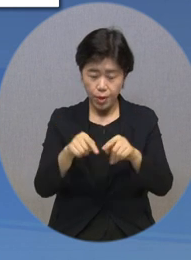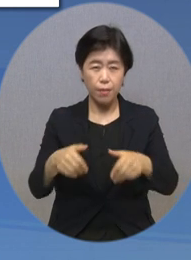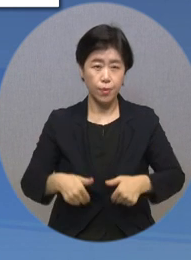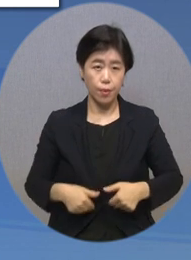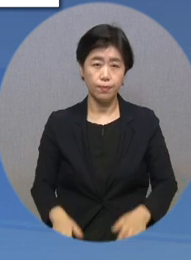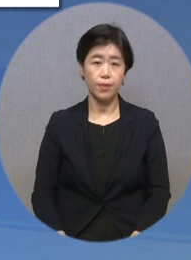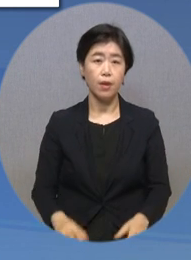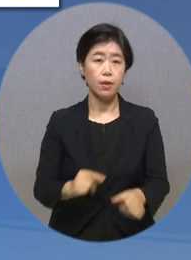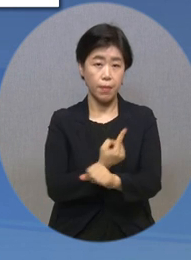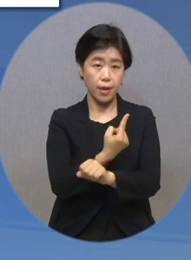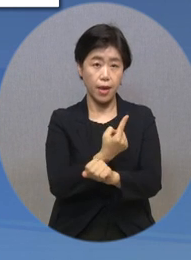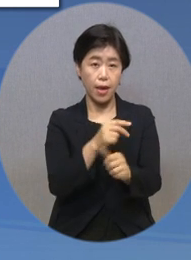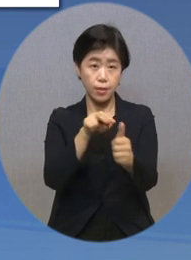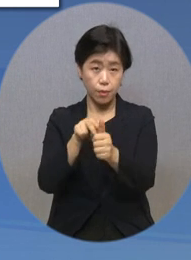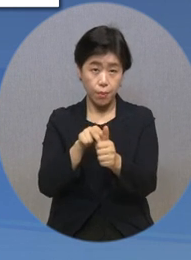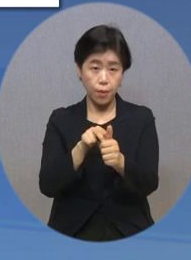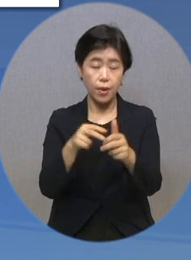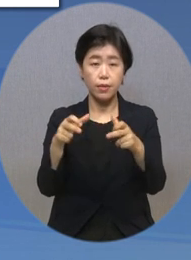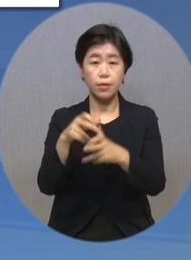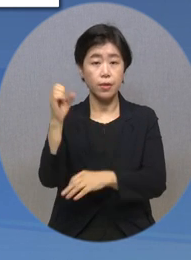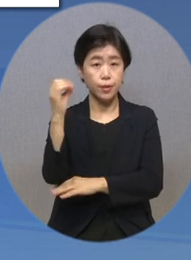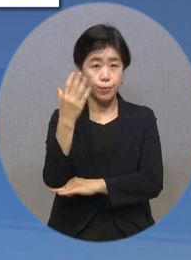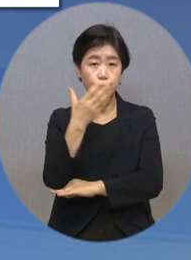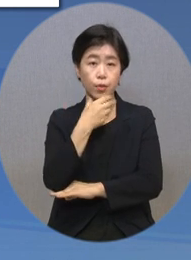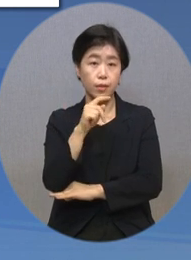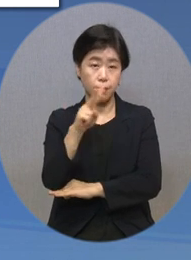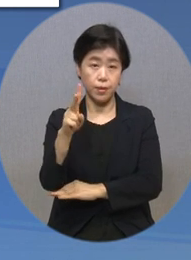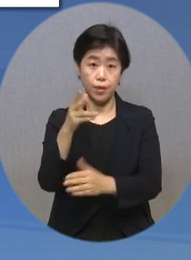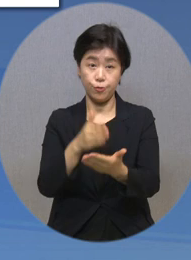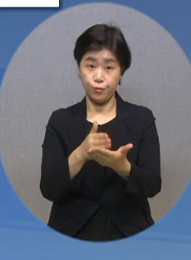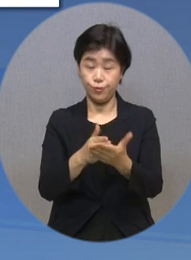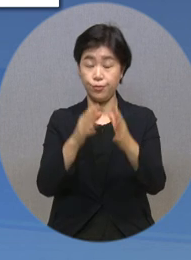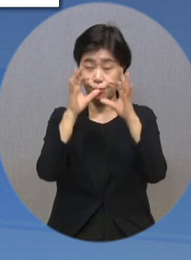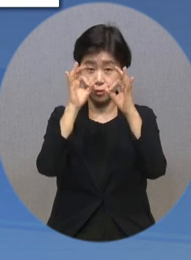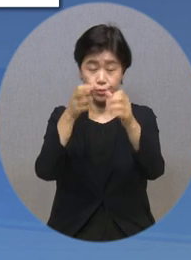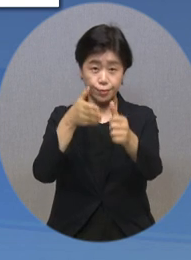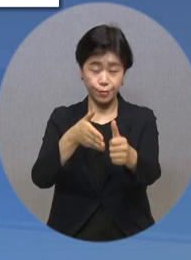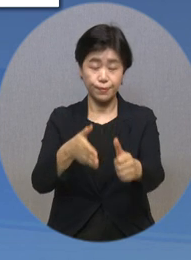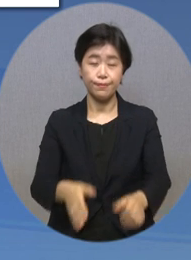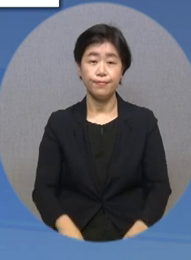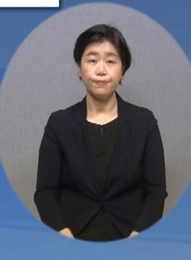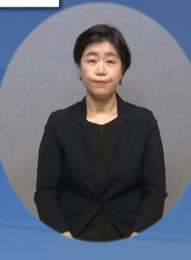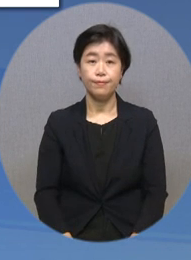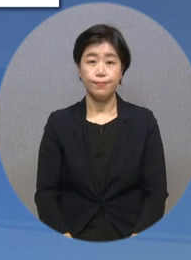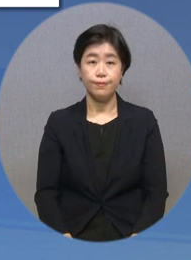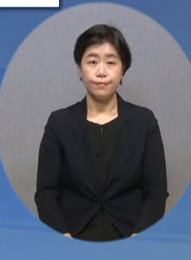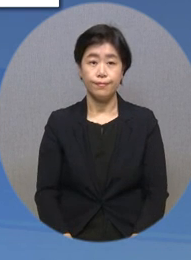사항은 웰피어뉴스 홈페이지와 장애인신문, 복지TV 뉴스를 통해 확인할 수 있습니다.